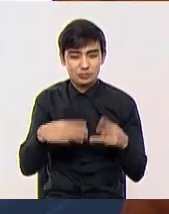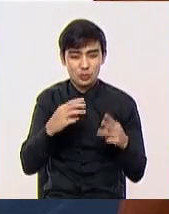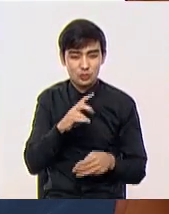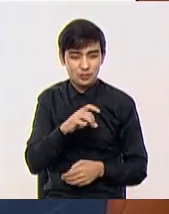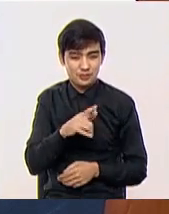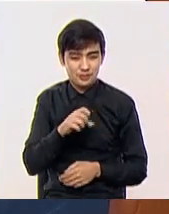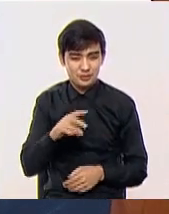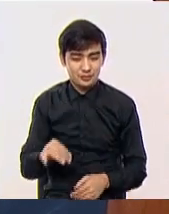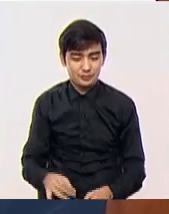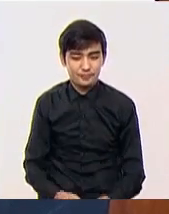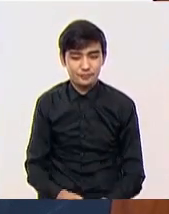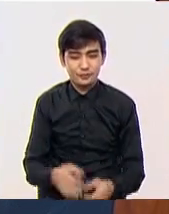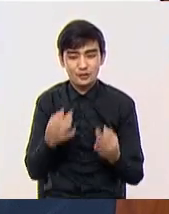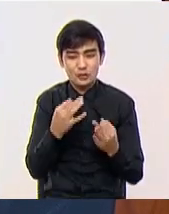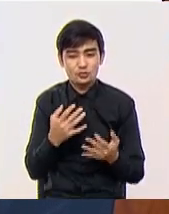Карабаев.